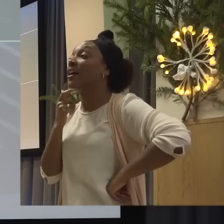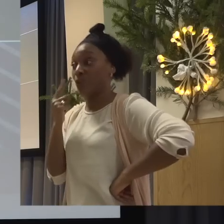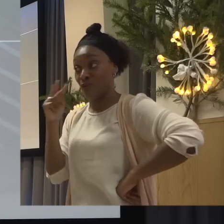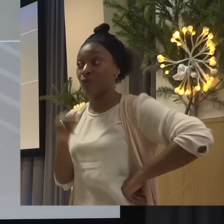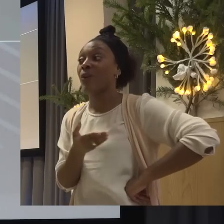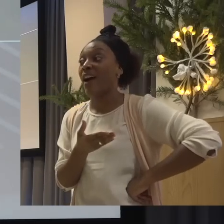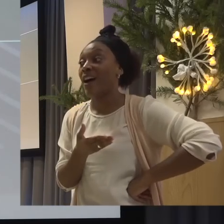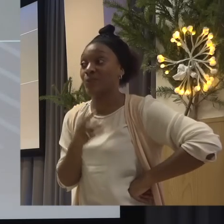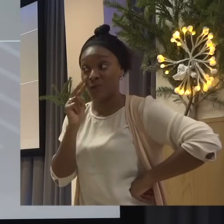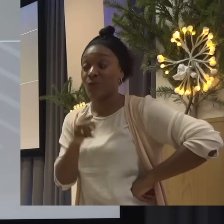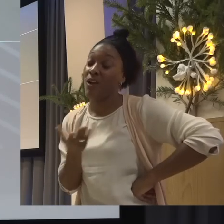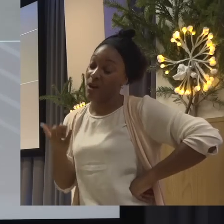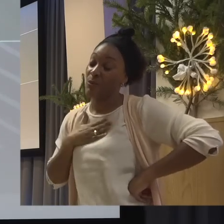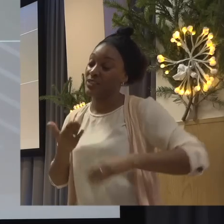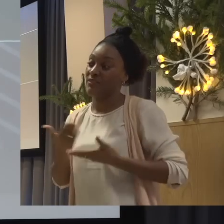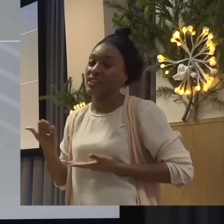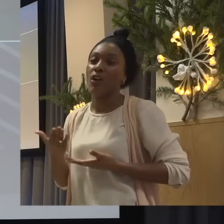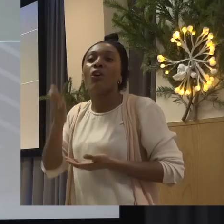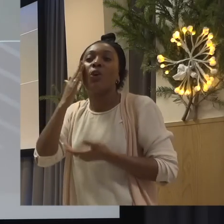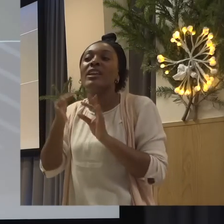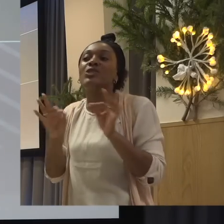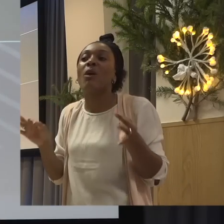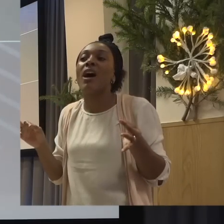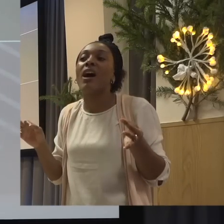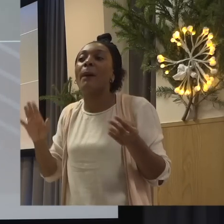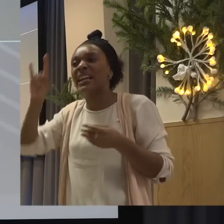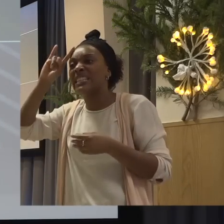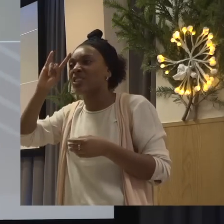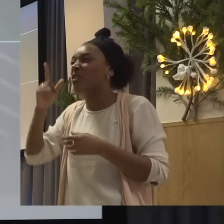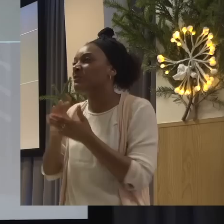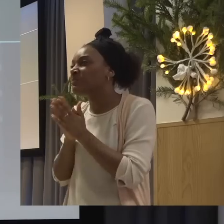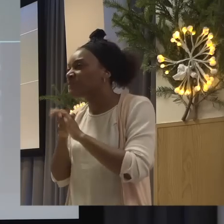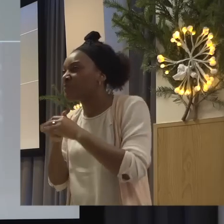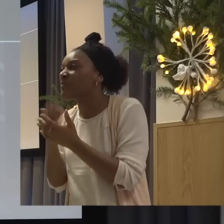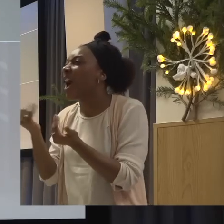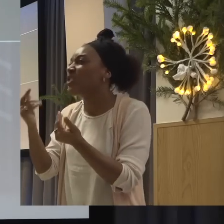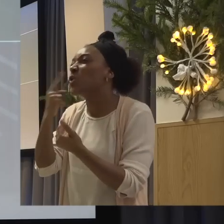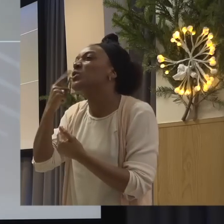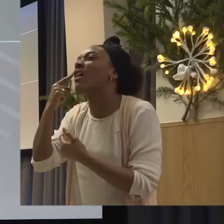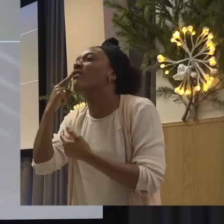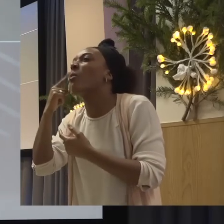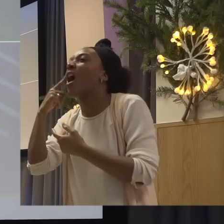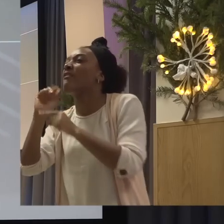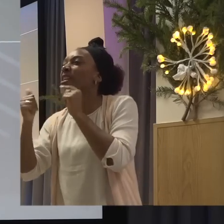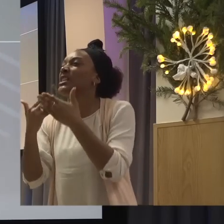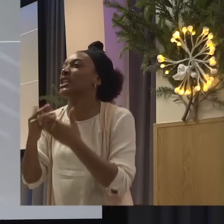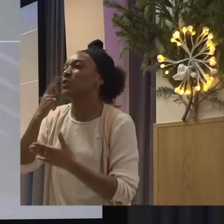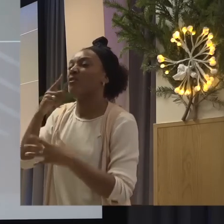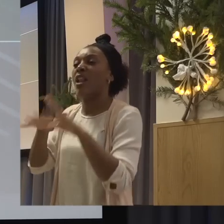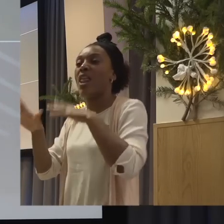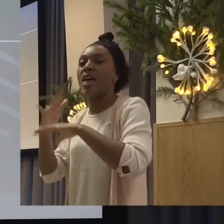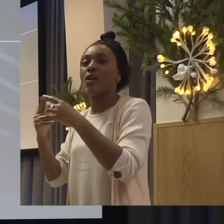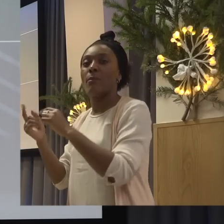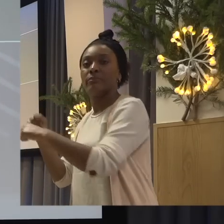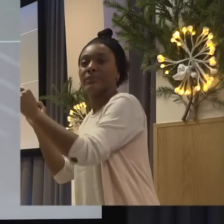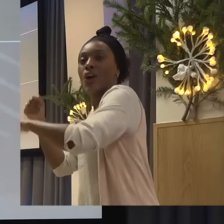Et de là, on connaît l'histoire, il va s'en suivre une histoire complexe dont Job n'aura jamais de réponse. Et au final,